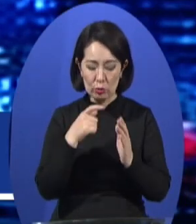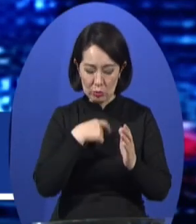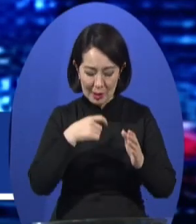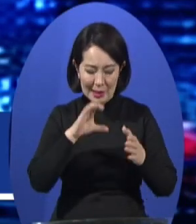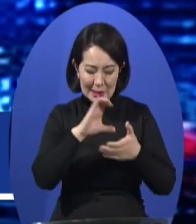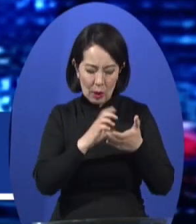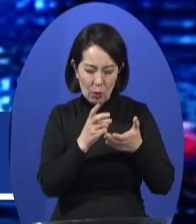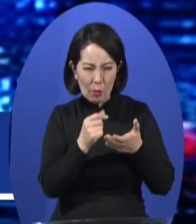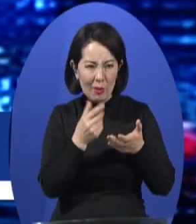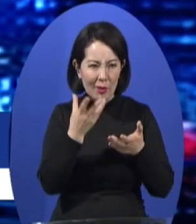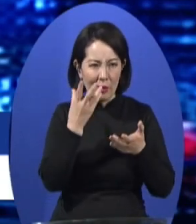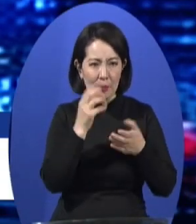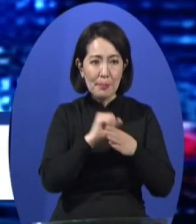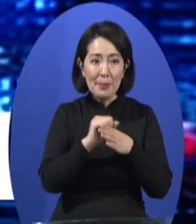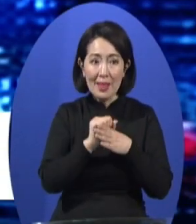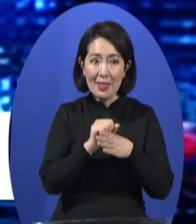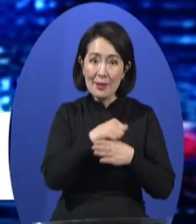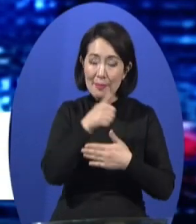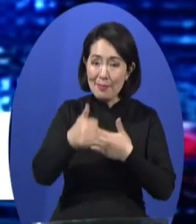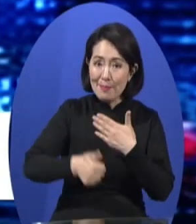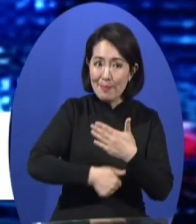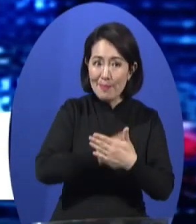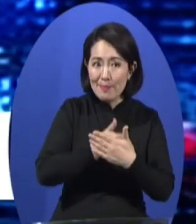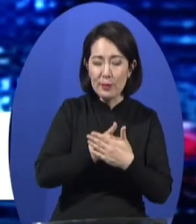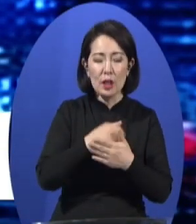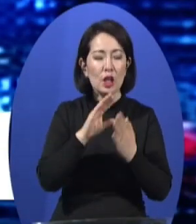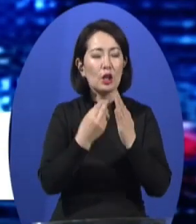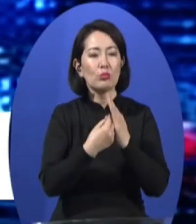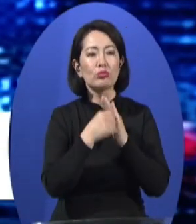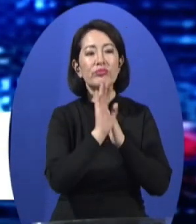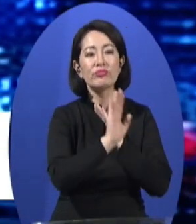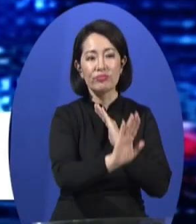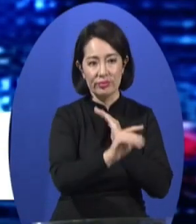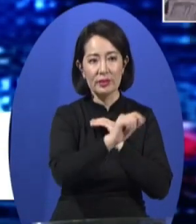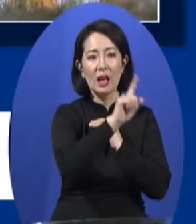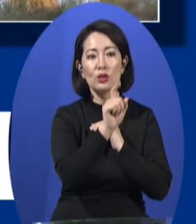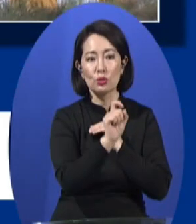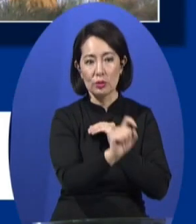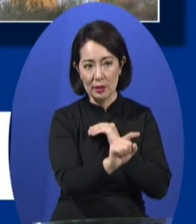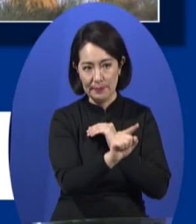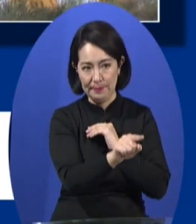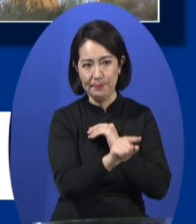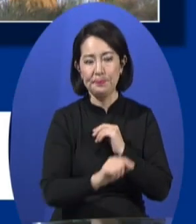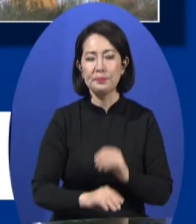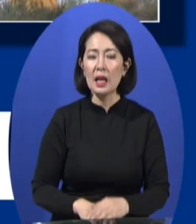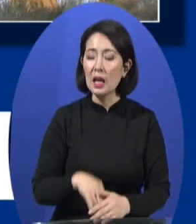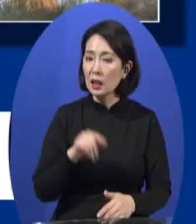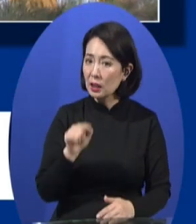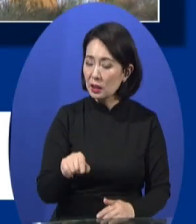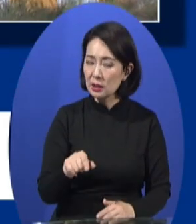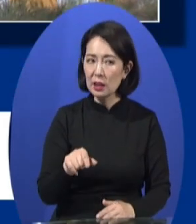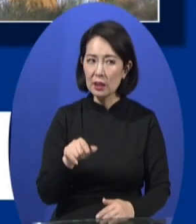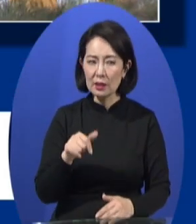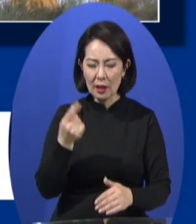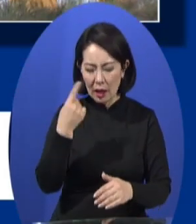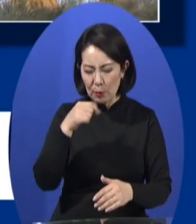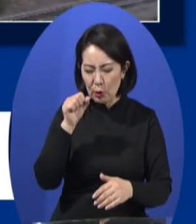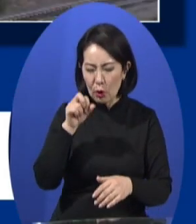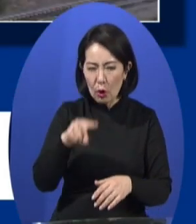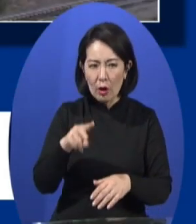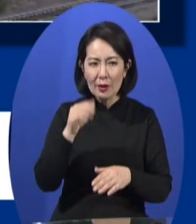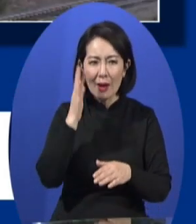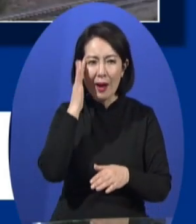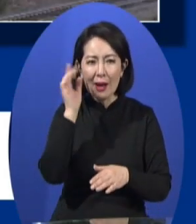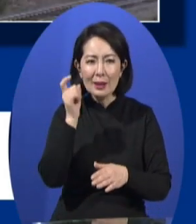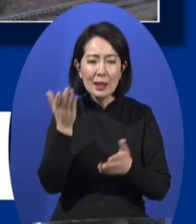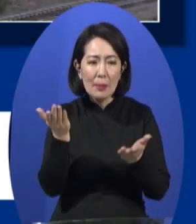тооцоолж үүнд бэлэн байдлаа хангах нь бол мэдээж тухайн өрхийн бас өөрийнх нь асуудал. Тэгэхээр энэ дээр бол бас хамгийн гол арга зам нь